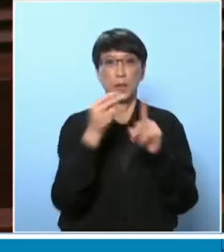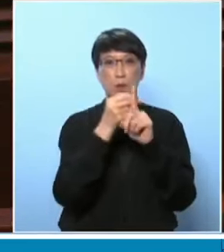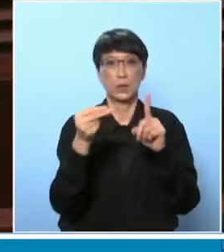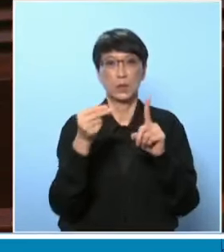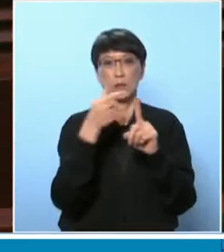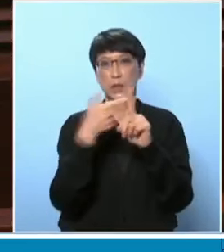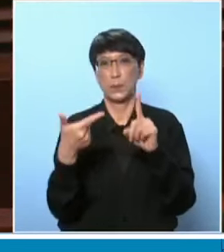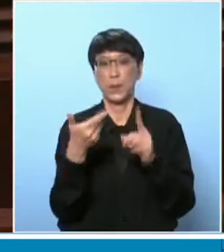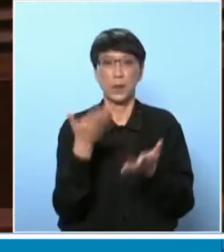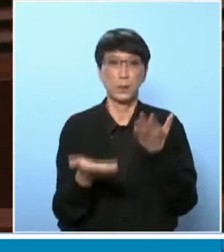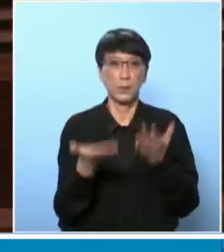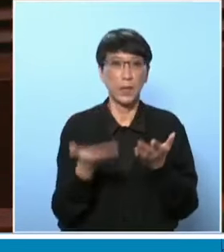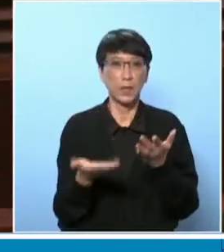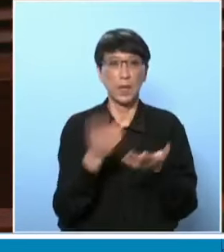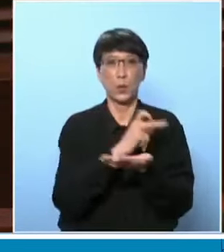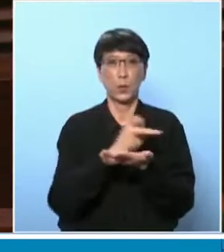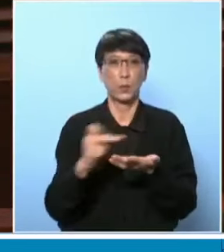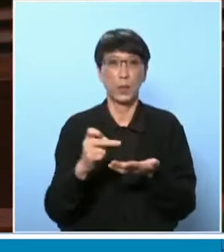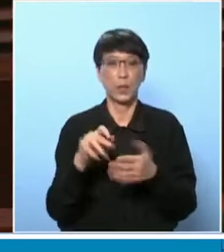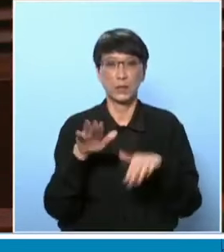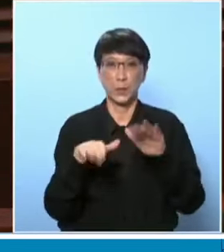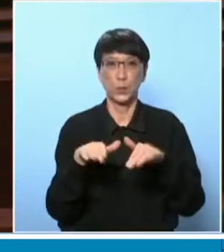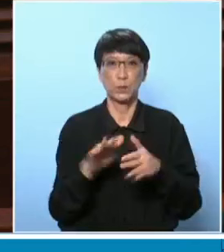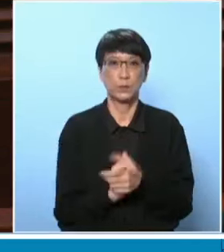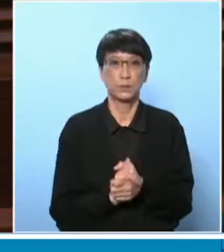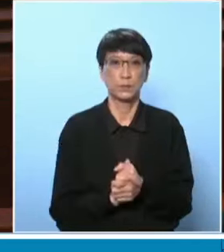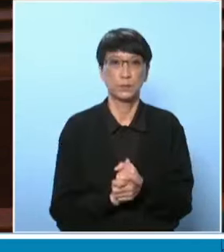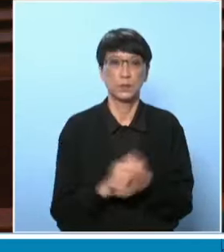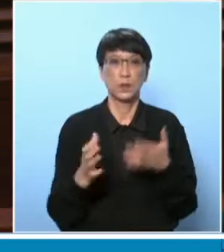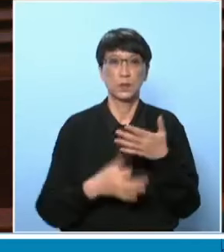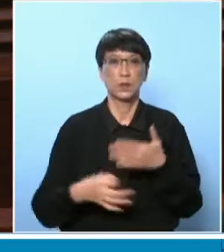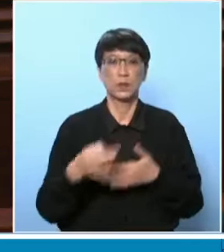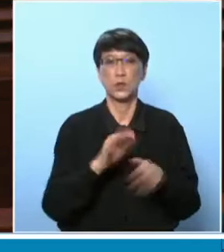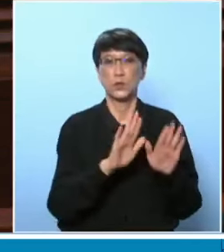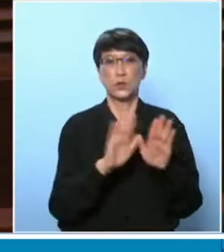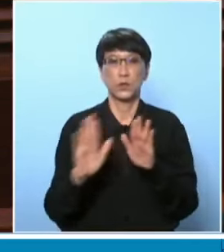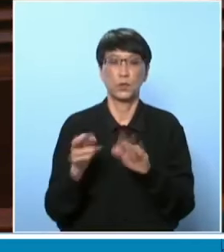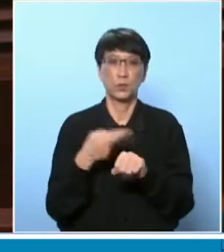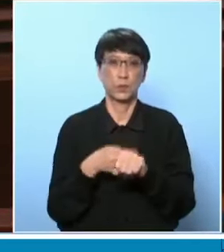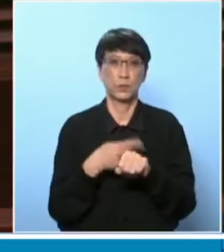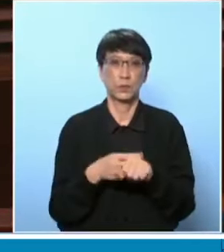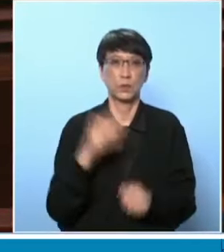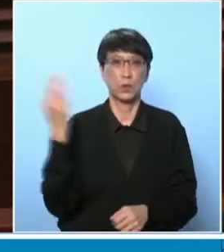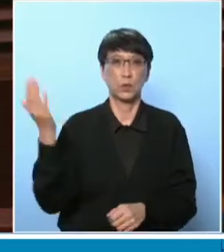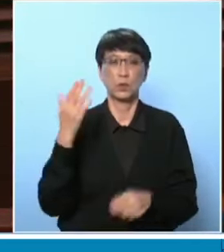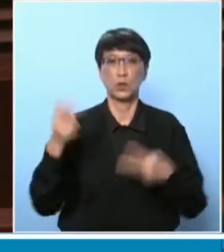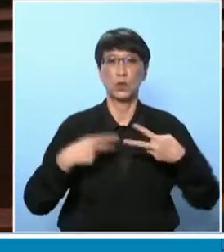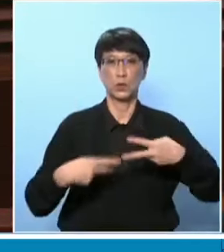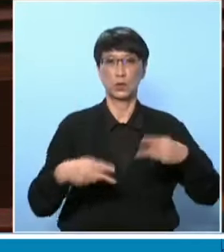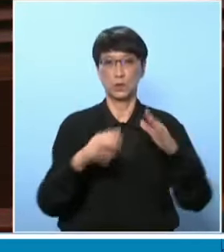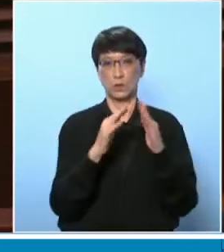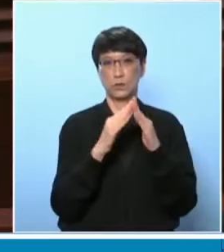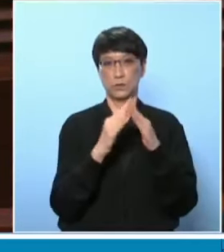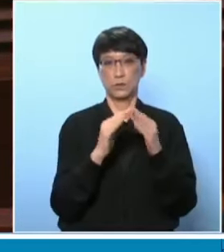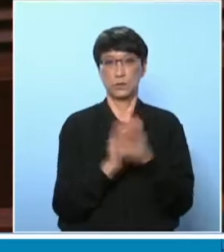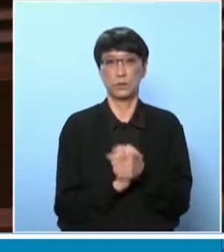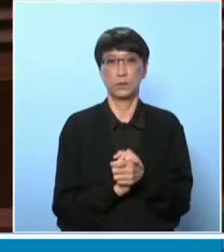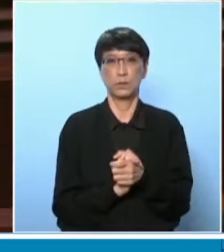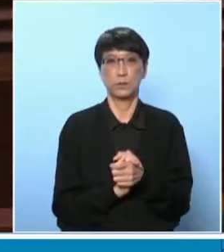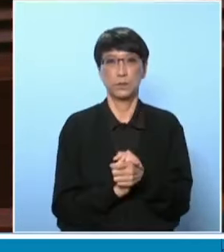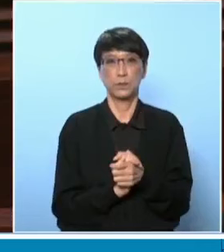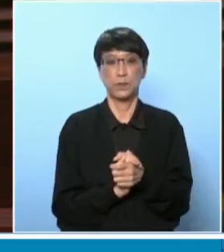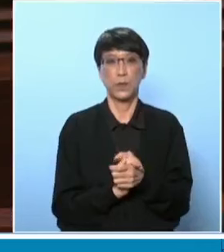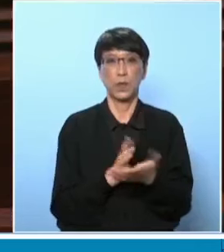至2018年同期比的平均是相若。在提升服務質素方面，旅發局在2023年7月牽頭訂